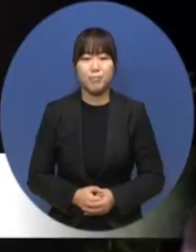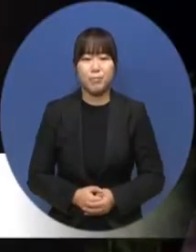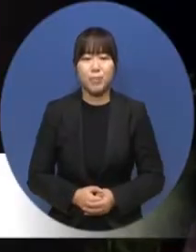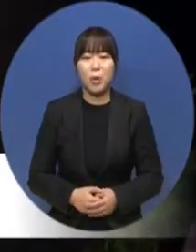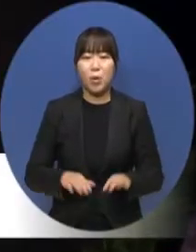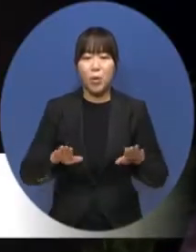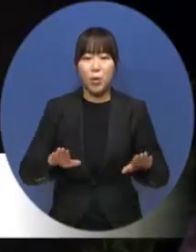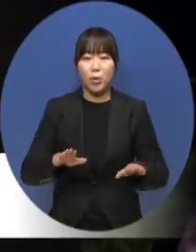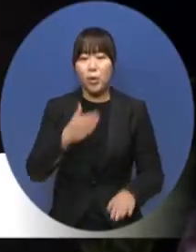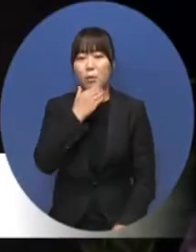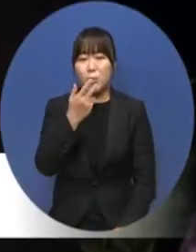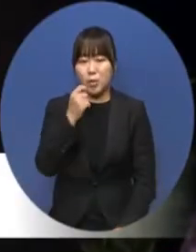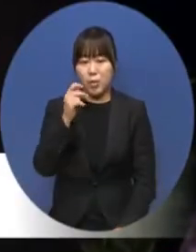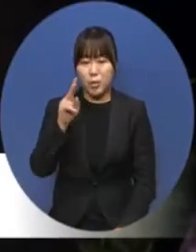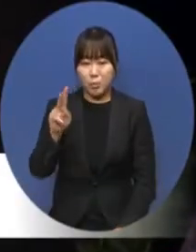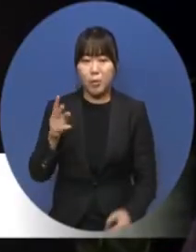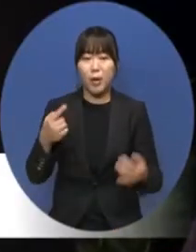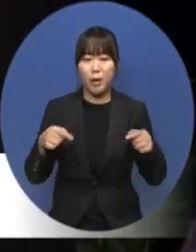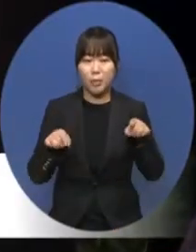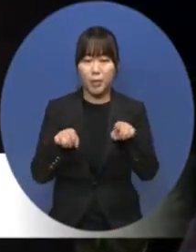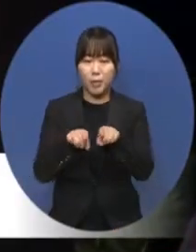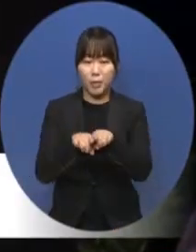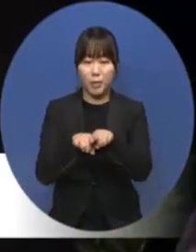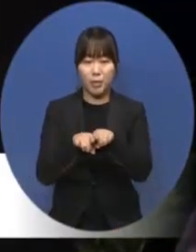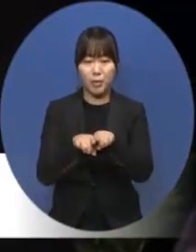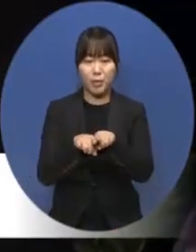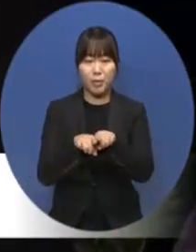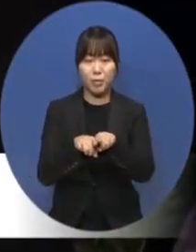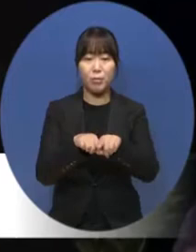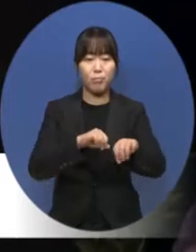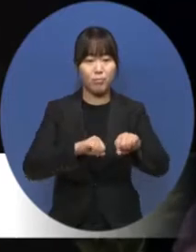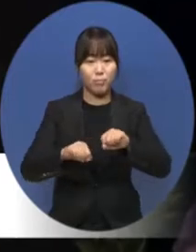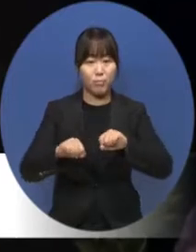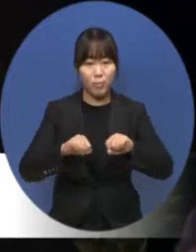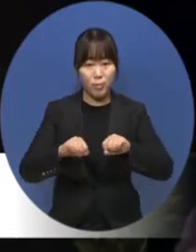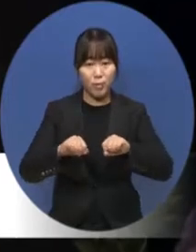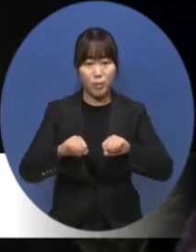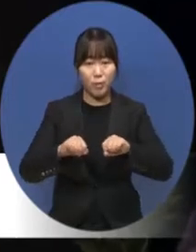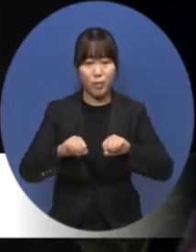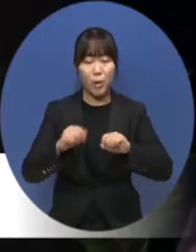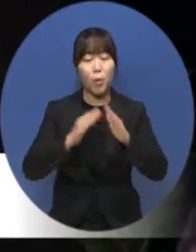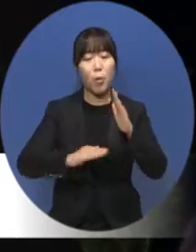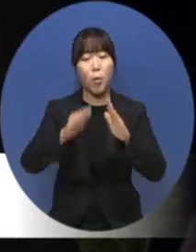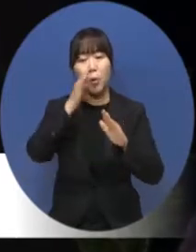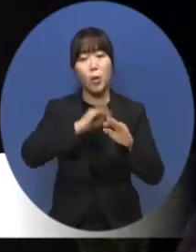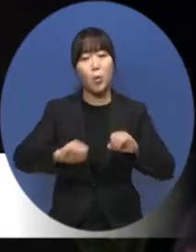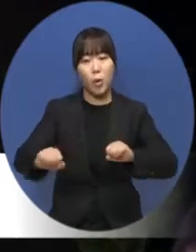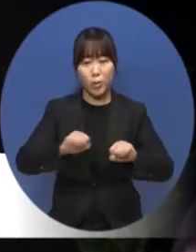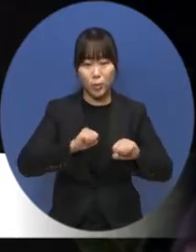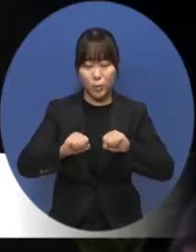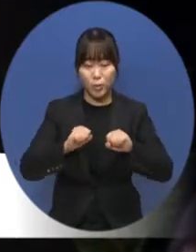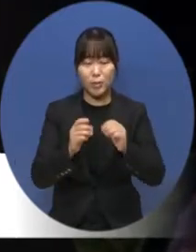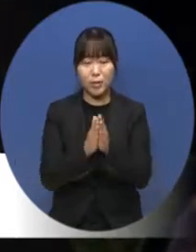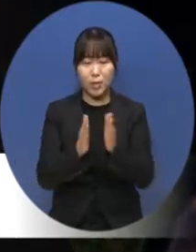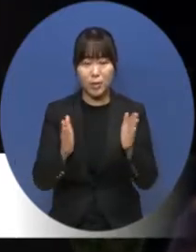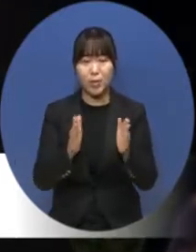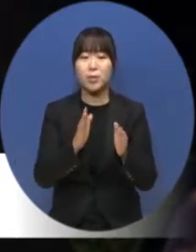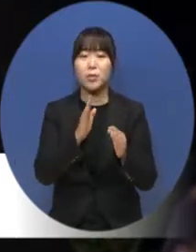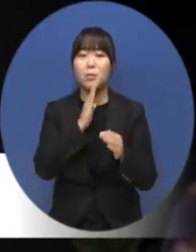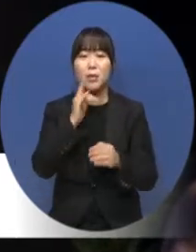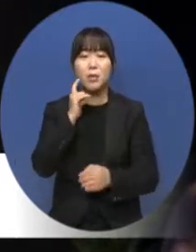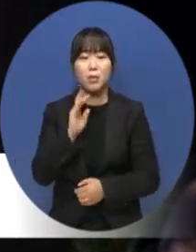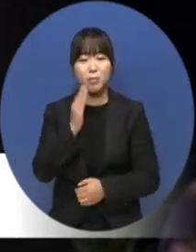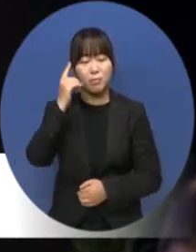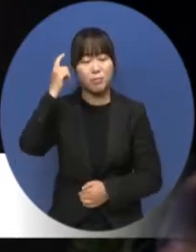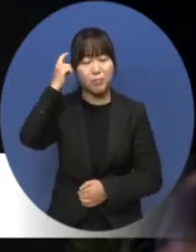오늘 복지TV하고 함께 앞으로 공익 활동에 하게 되면